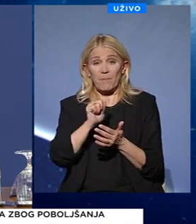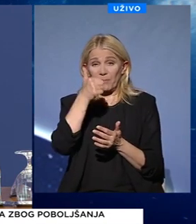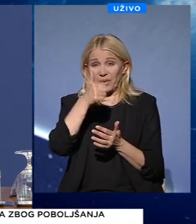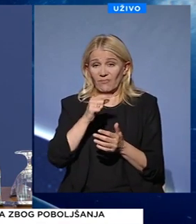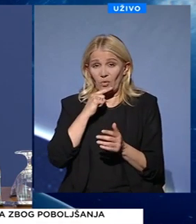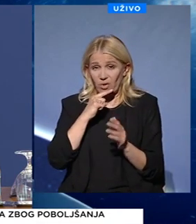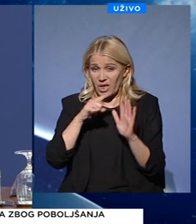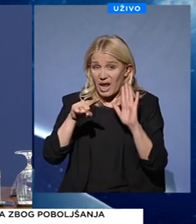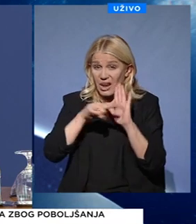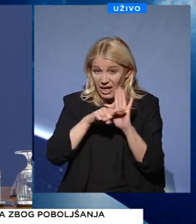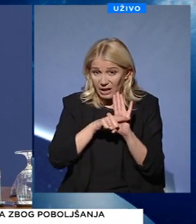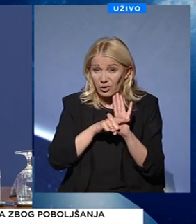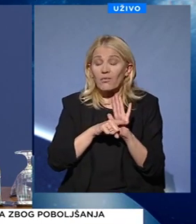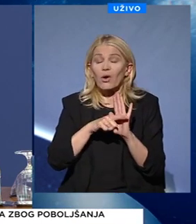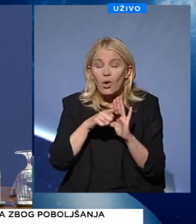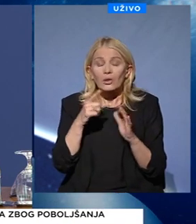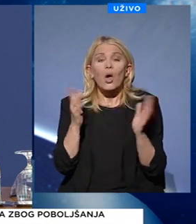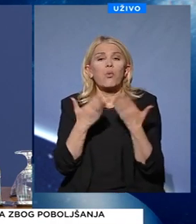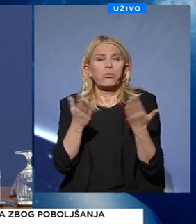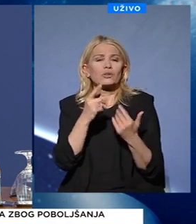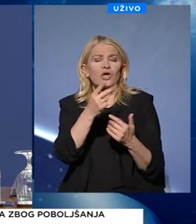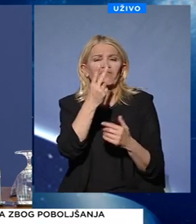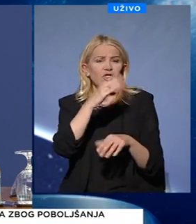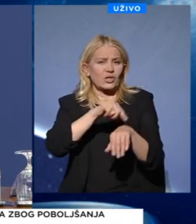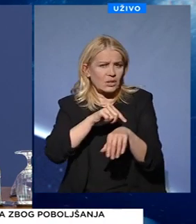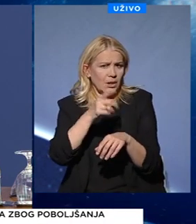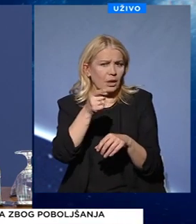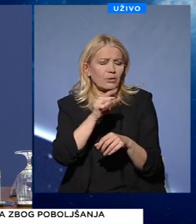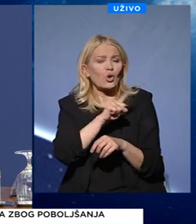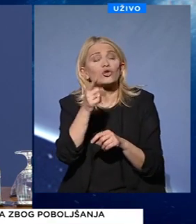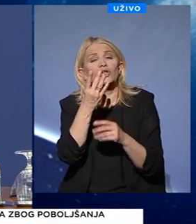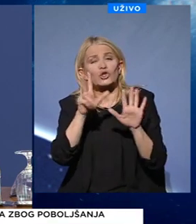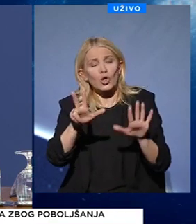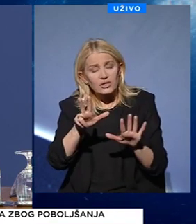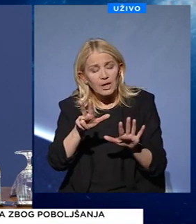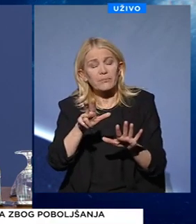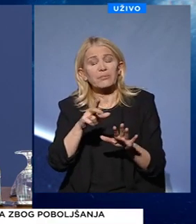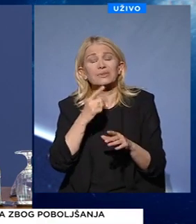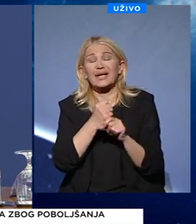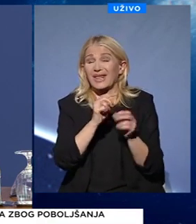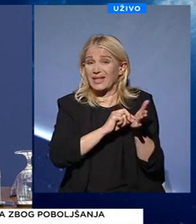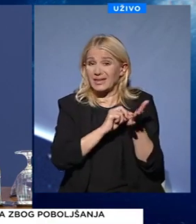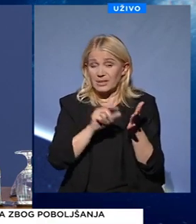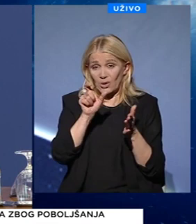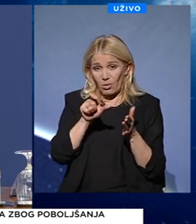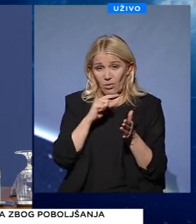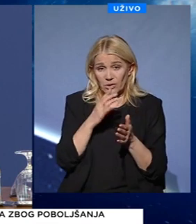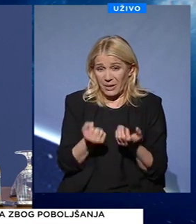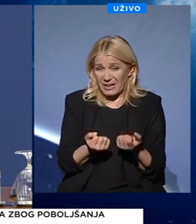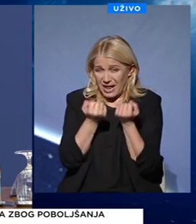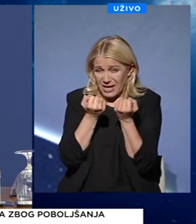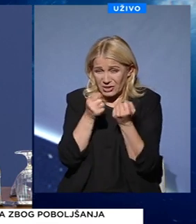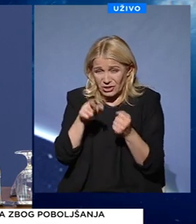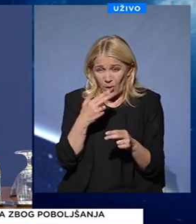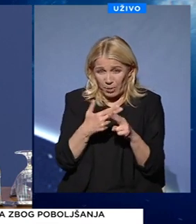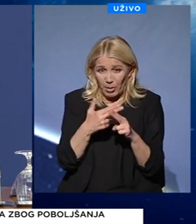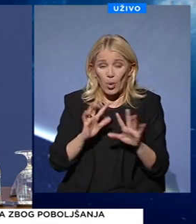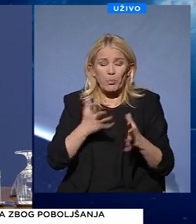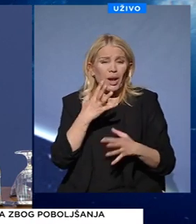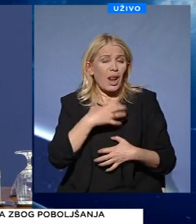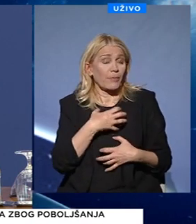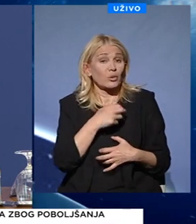koji je negativan, se pristupa onom ubrzanom režimu za 24 do 48 sati. Kod pacijenata koji su prethodno zbog težih oblika bolesti, upala